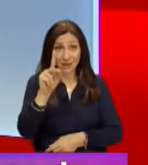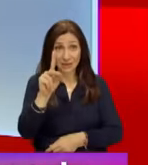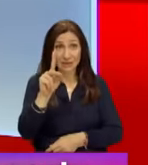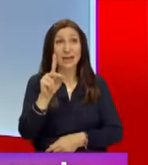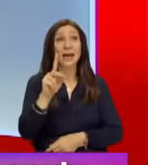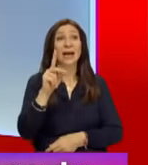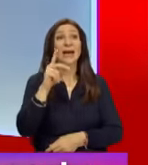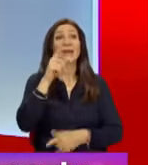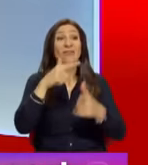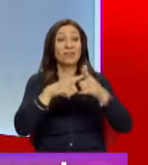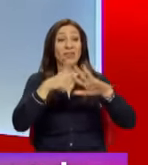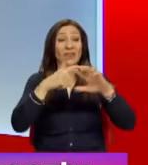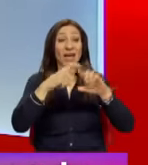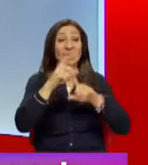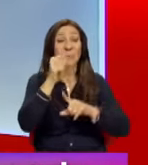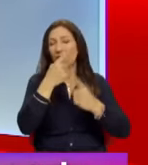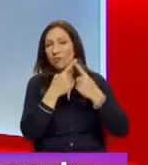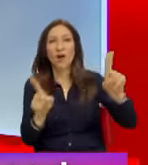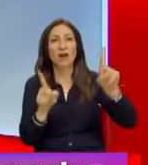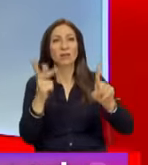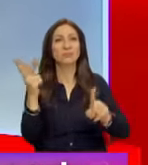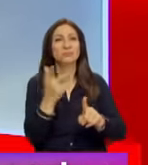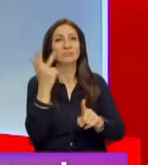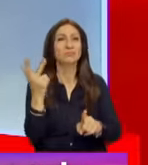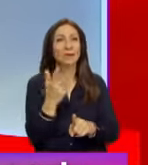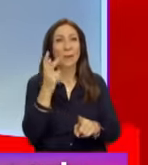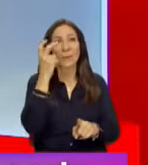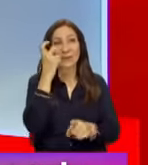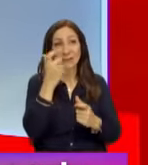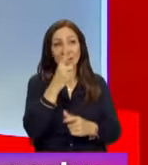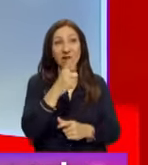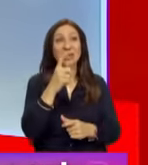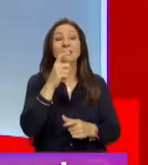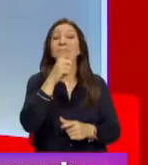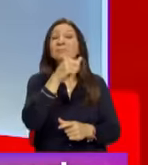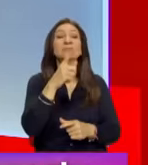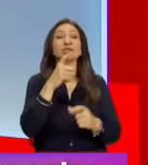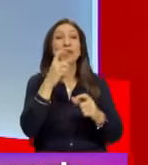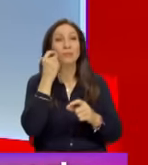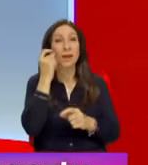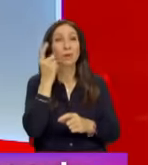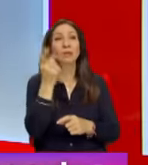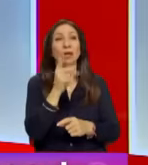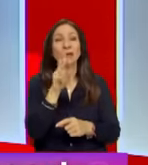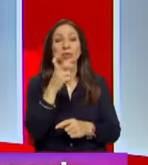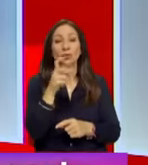%57,21 Ferdi Zeyrek böyle bir oy aldı. Manisa'da Cengiz Ergün ise